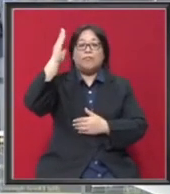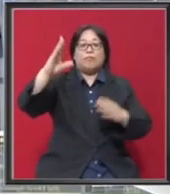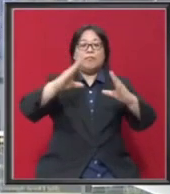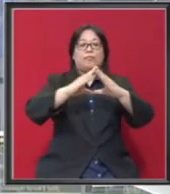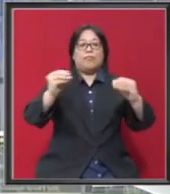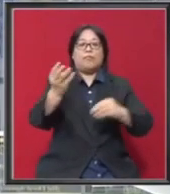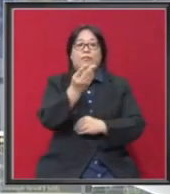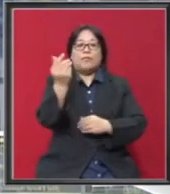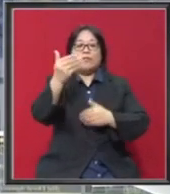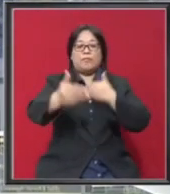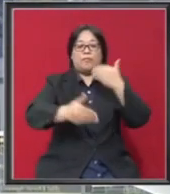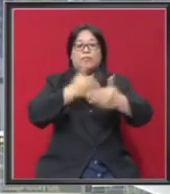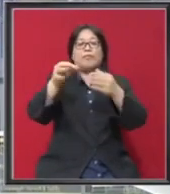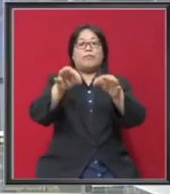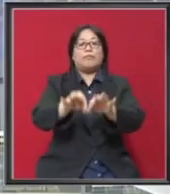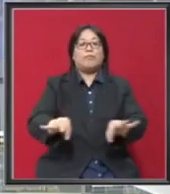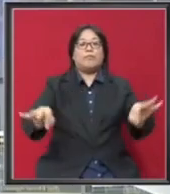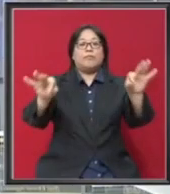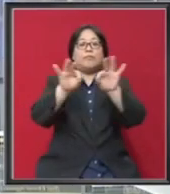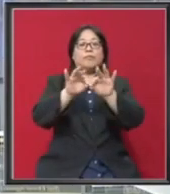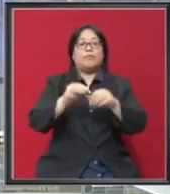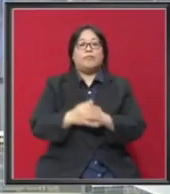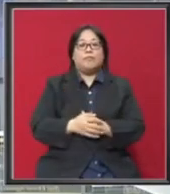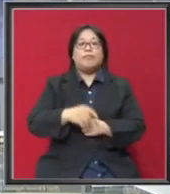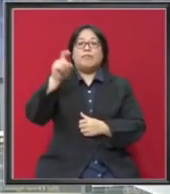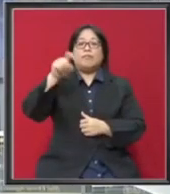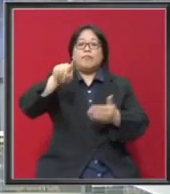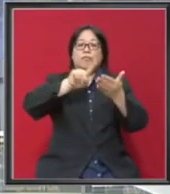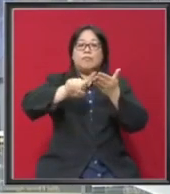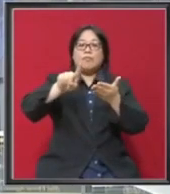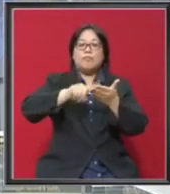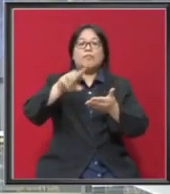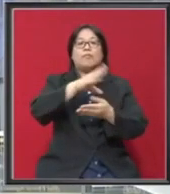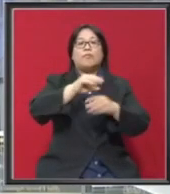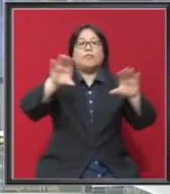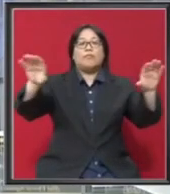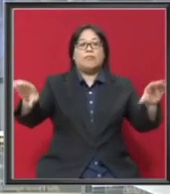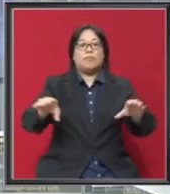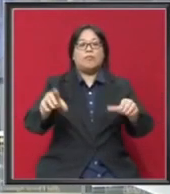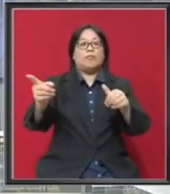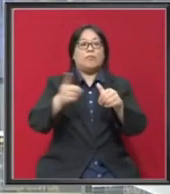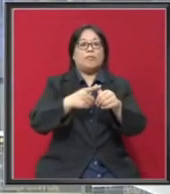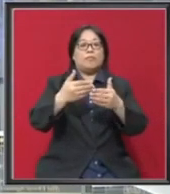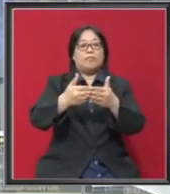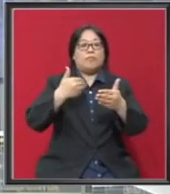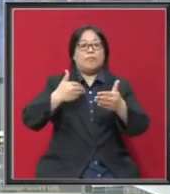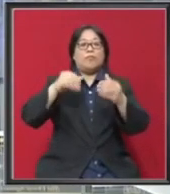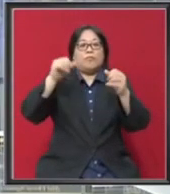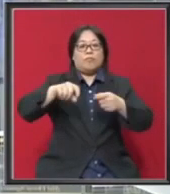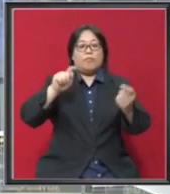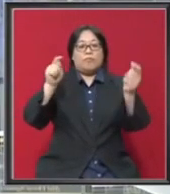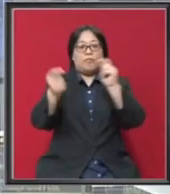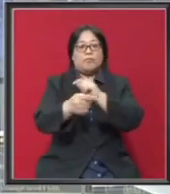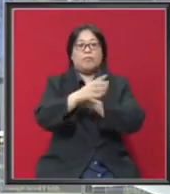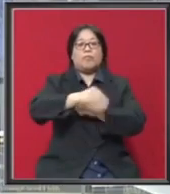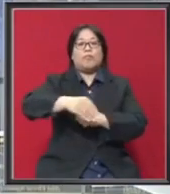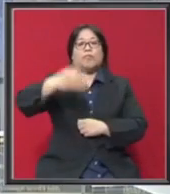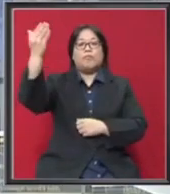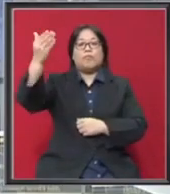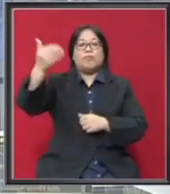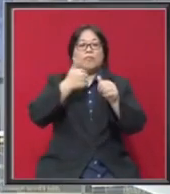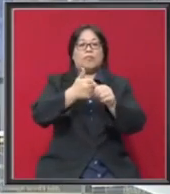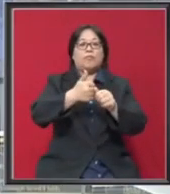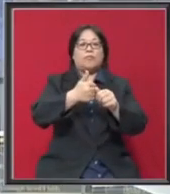menyelesaikan beberapa Proses penting yang perlu diteliti dan dilaksanakan terlebih dahulu agar ia dapat diubah dan dibentangkan